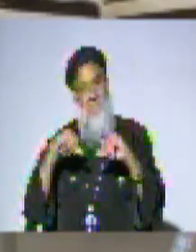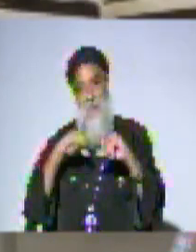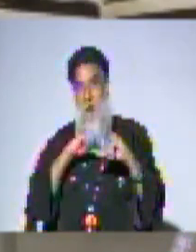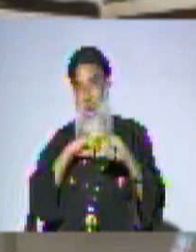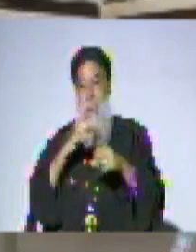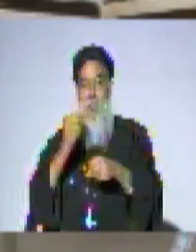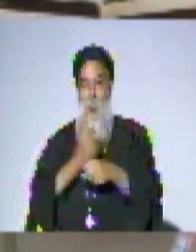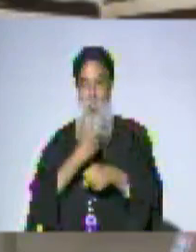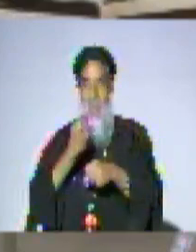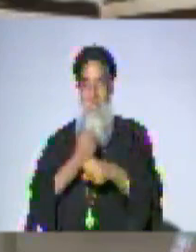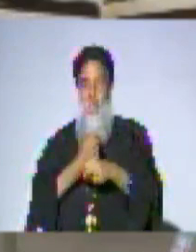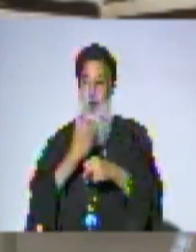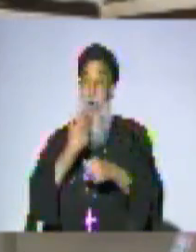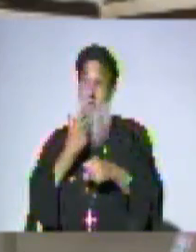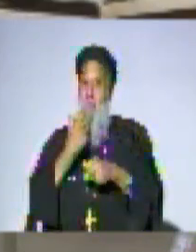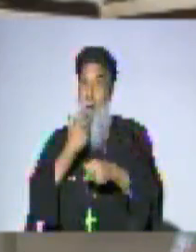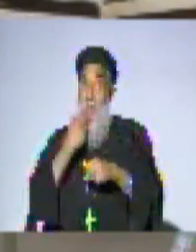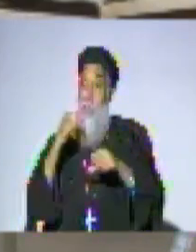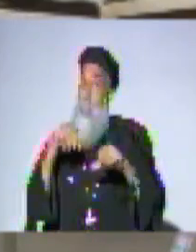يعني